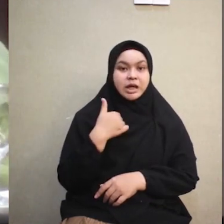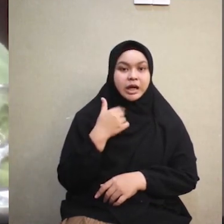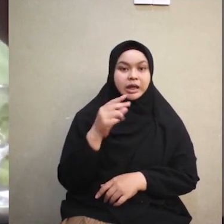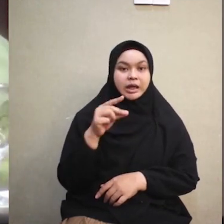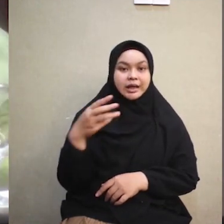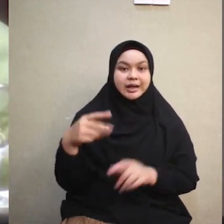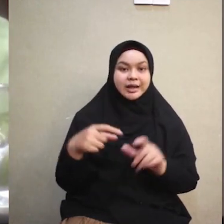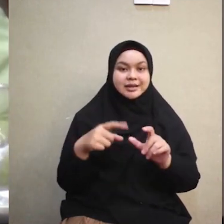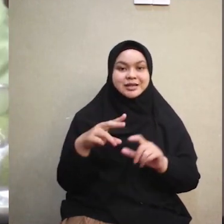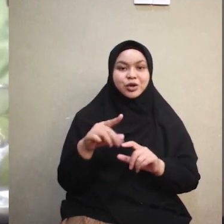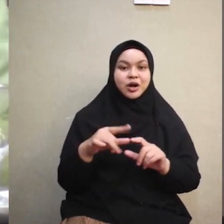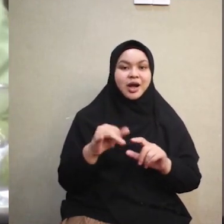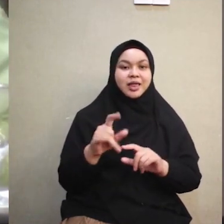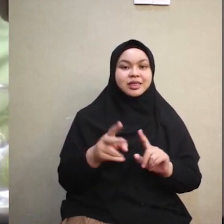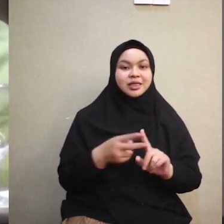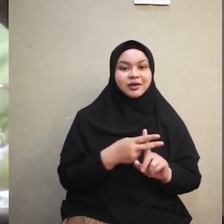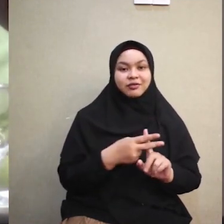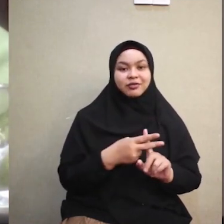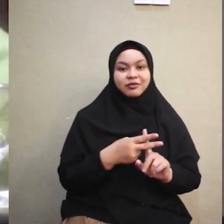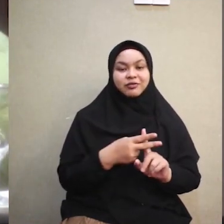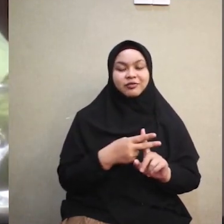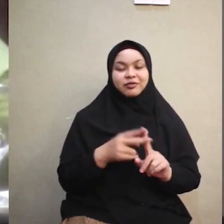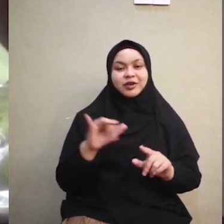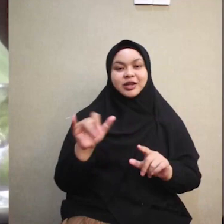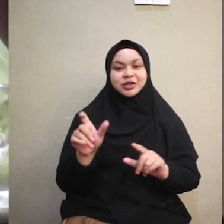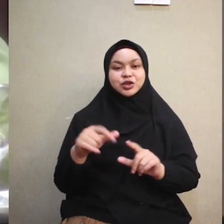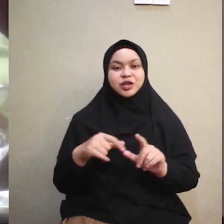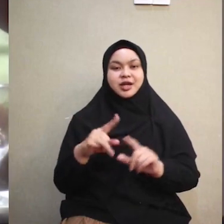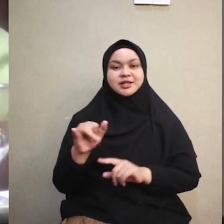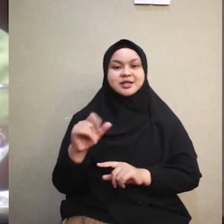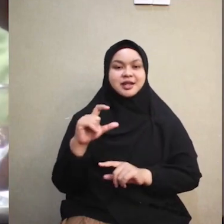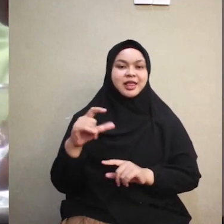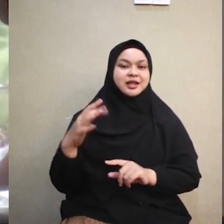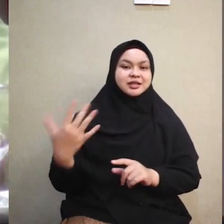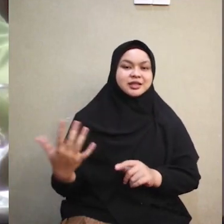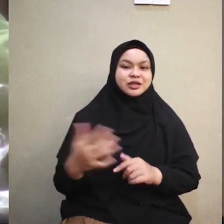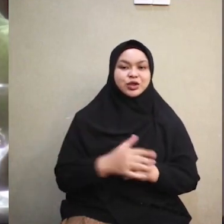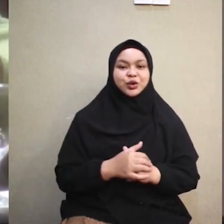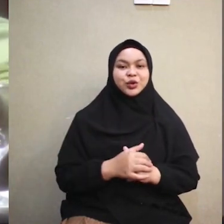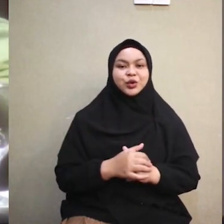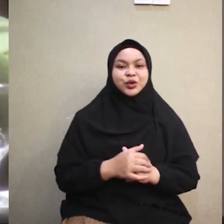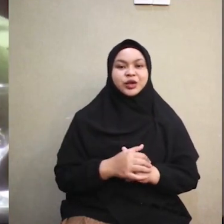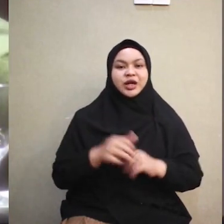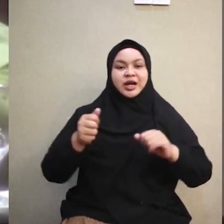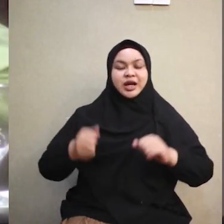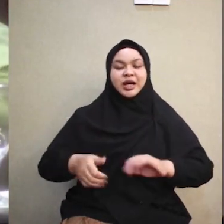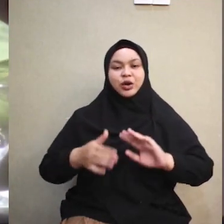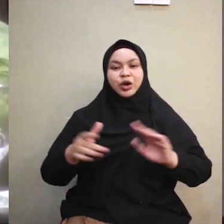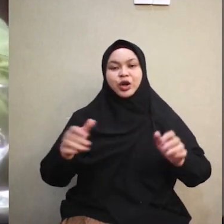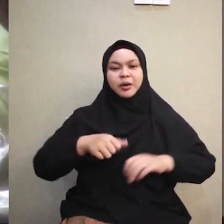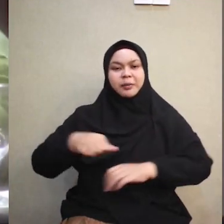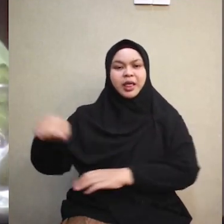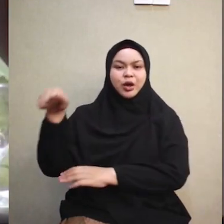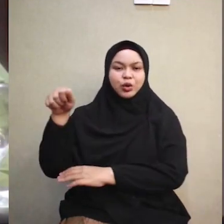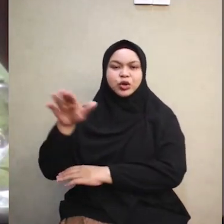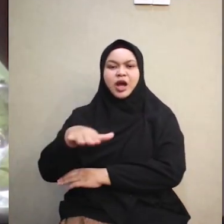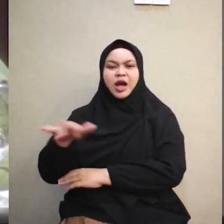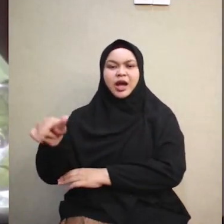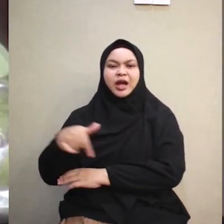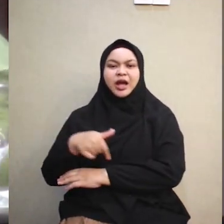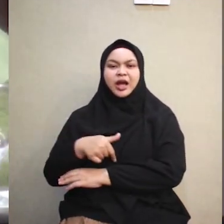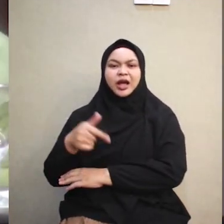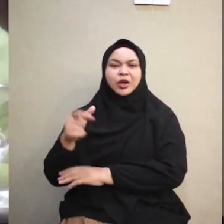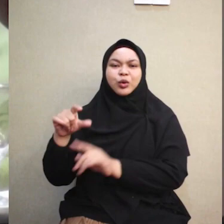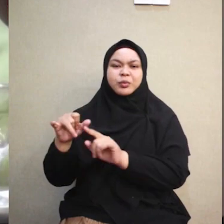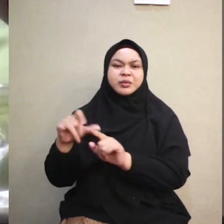yang kami pahami sedangkan ya restoran itu ketika pelakunya adalah anak atau itu tidak pidana ringan lah